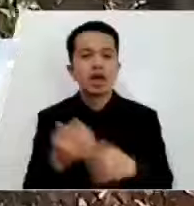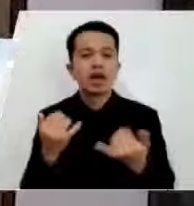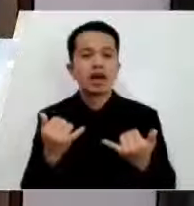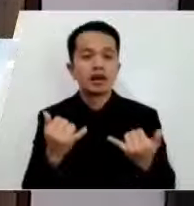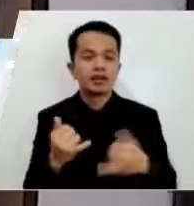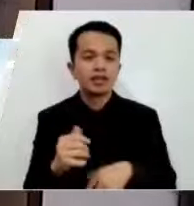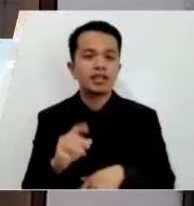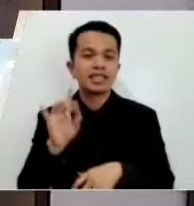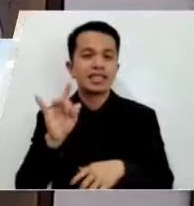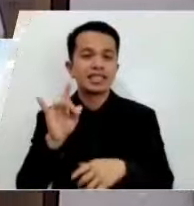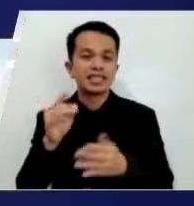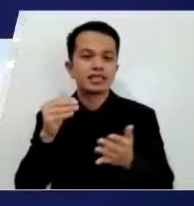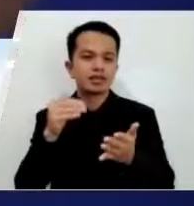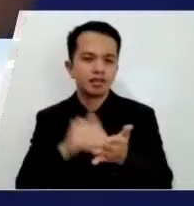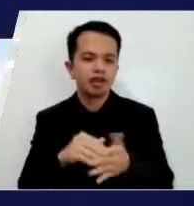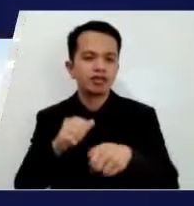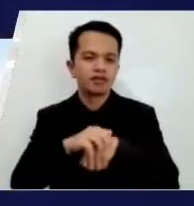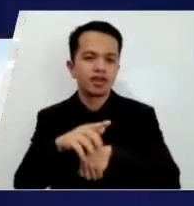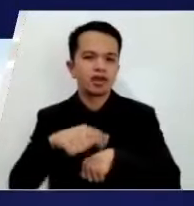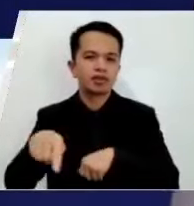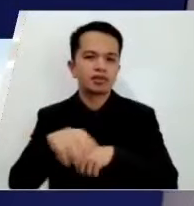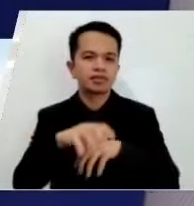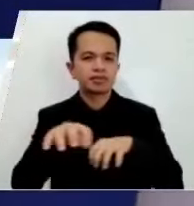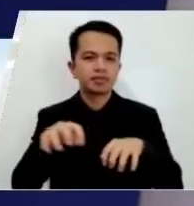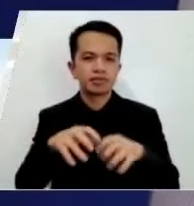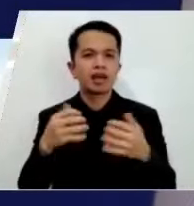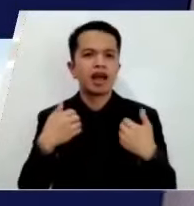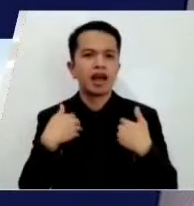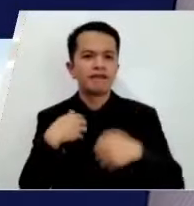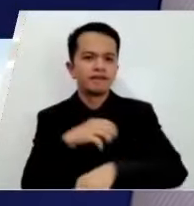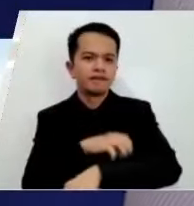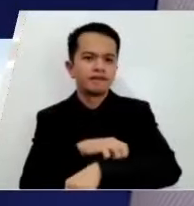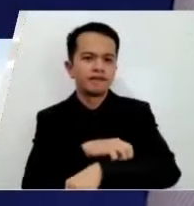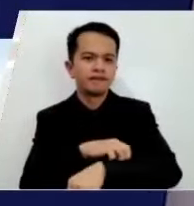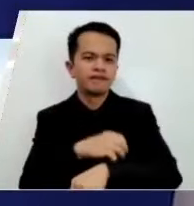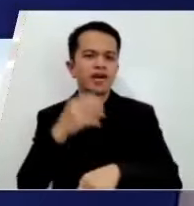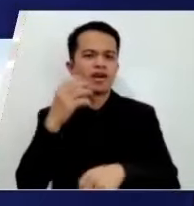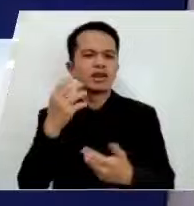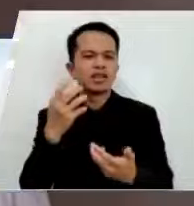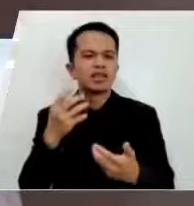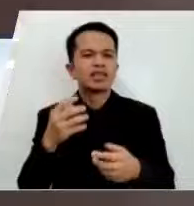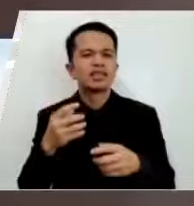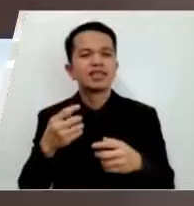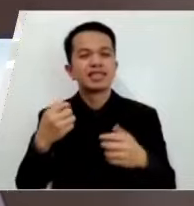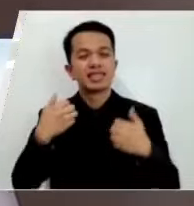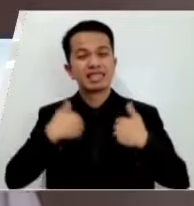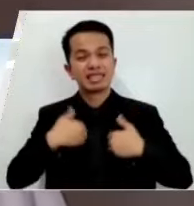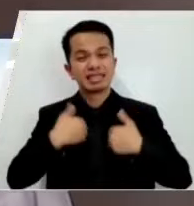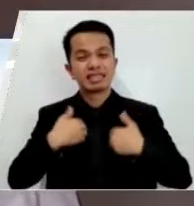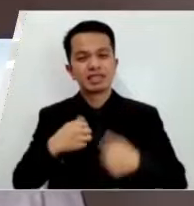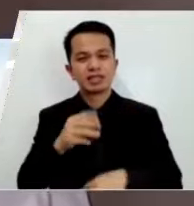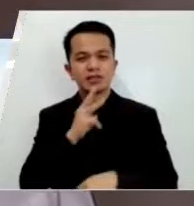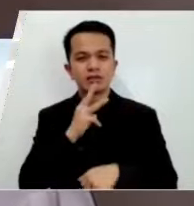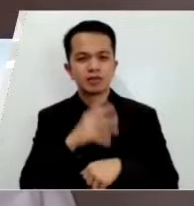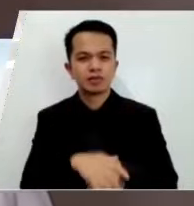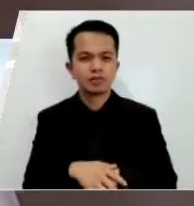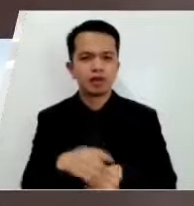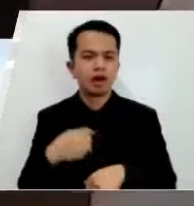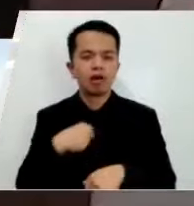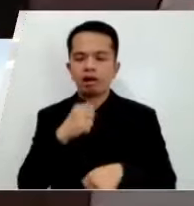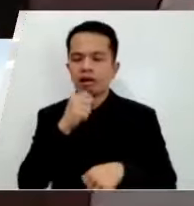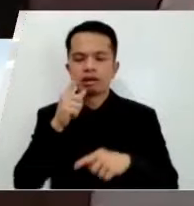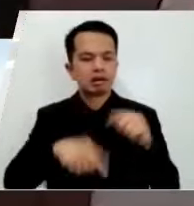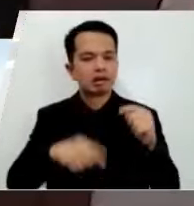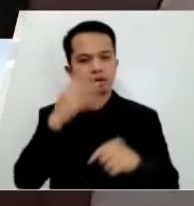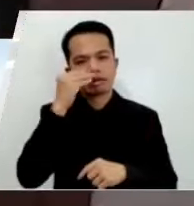apektado. Ang anak ni Jenny nagkasugat sa braso dahil sa pangangati na ipanligo raw ang tubig. Di na rin po ako nakatulog nun sa sobrang kati.